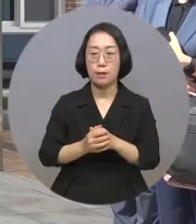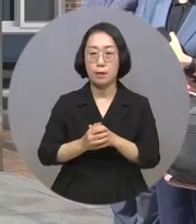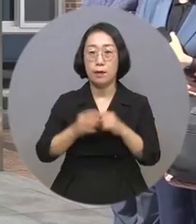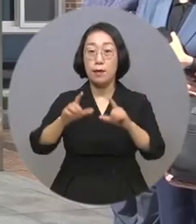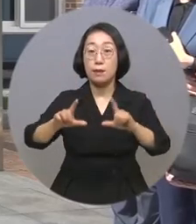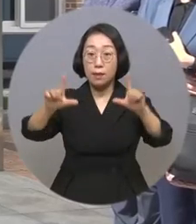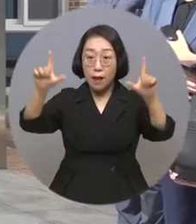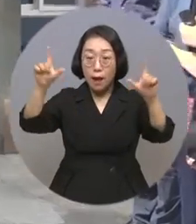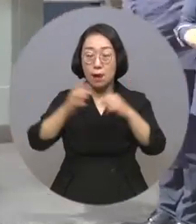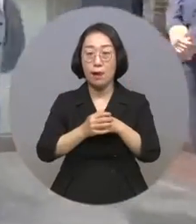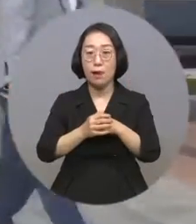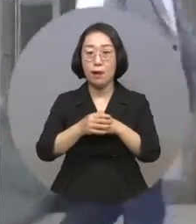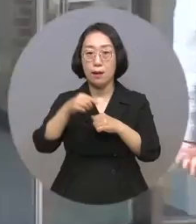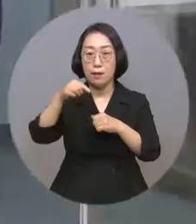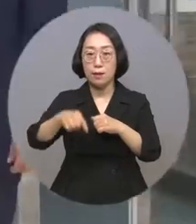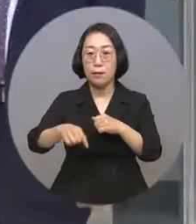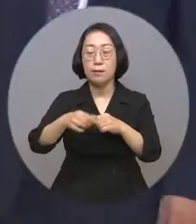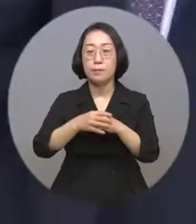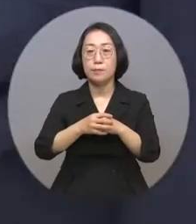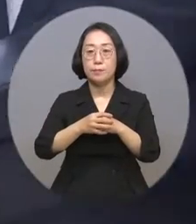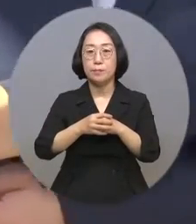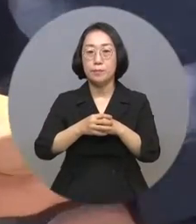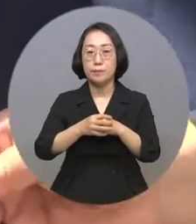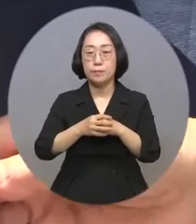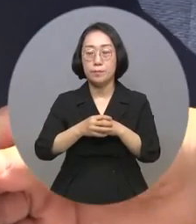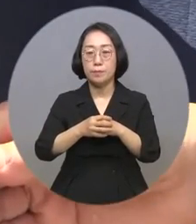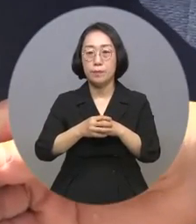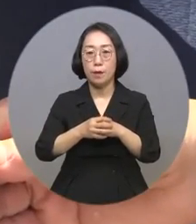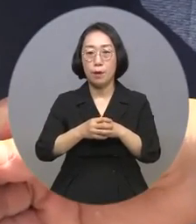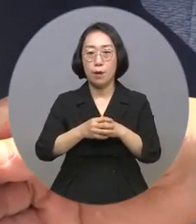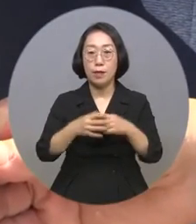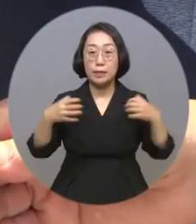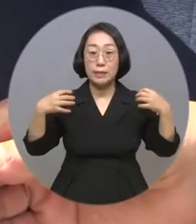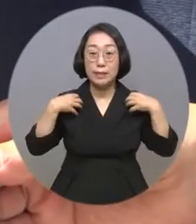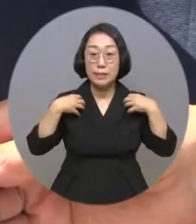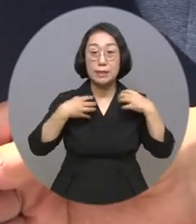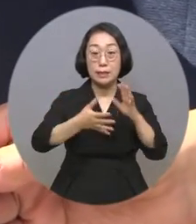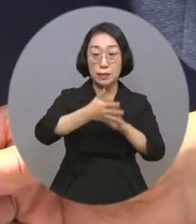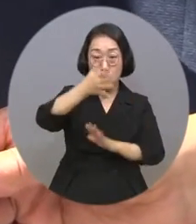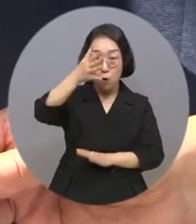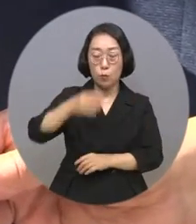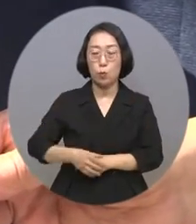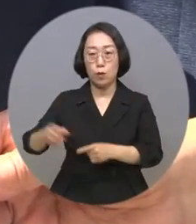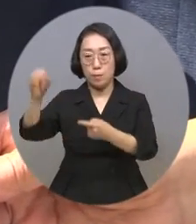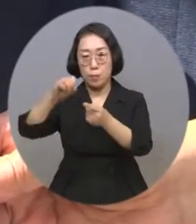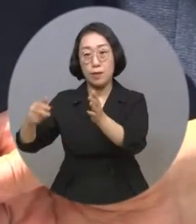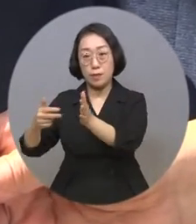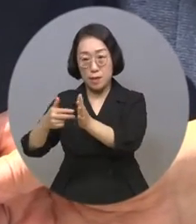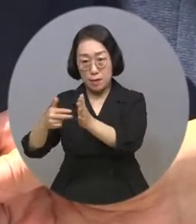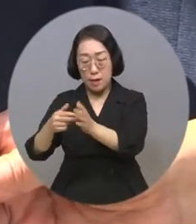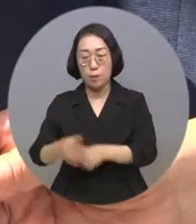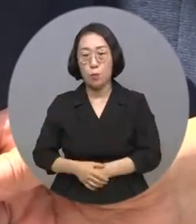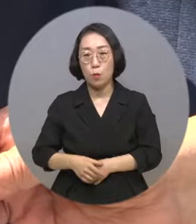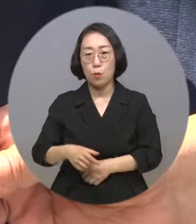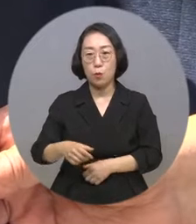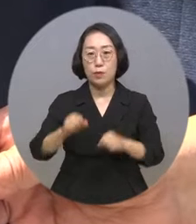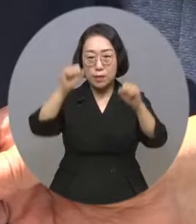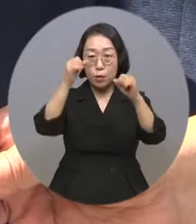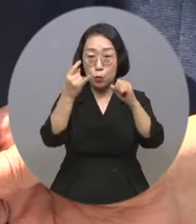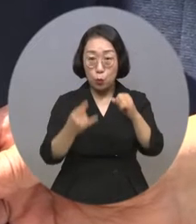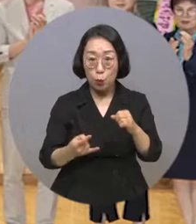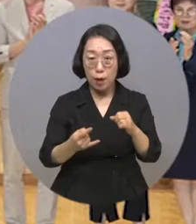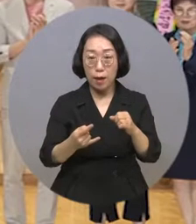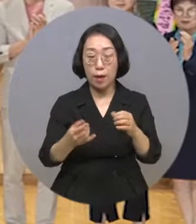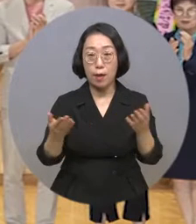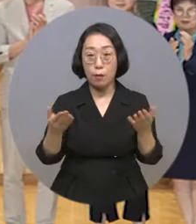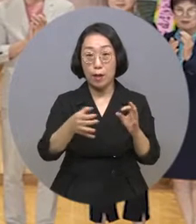광양 장애인이 스포츠 센터 개관 행사에는 광양시 와부 스코 1% 나눔재단 광양시 장애인 체육회 관계자 등이